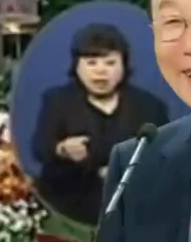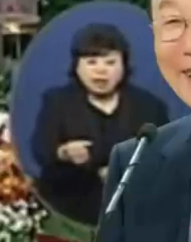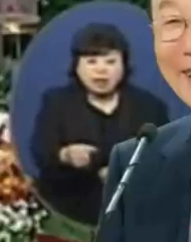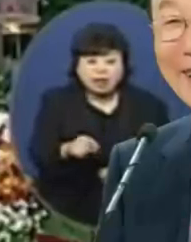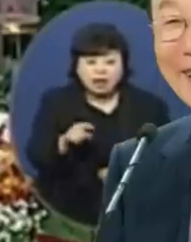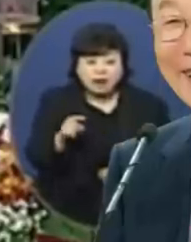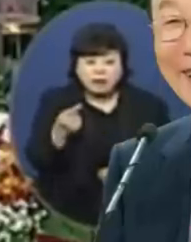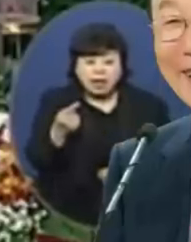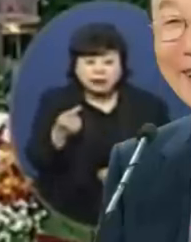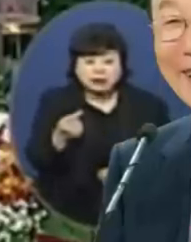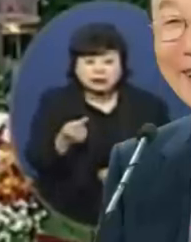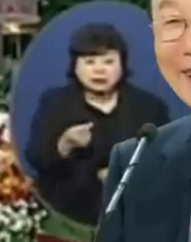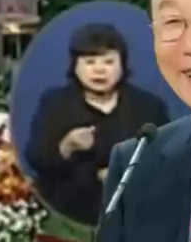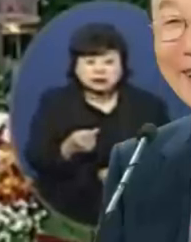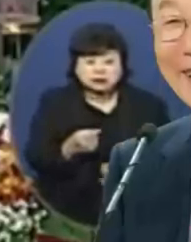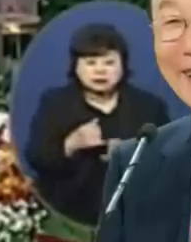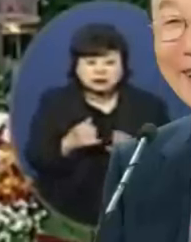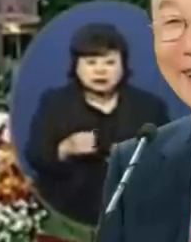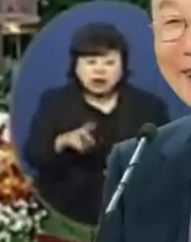잡아보니까 101파운드 잡던 사람이